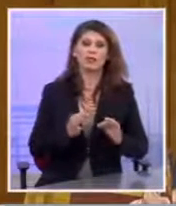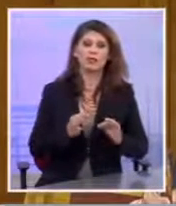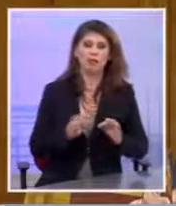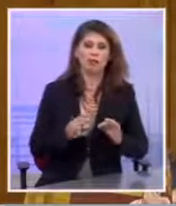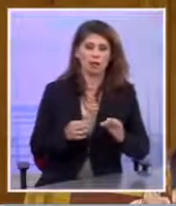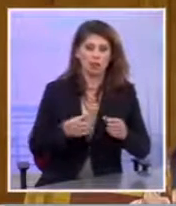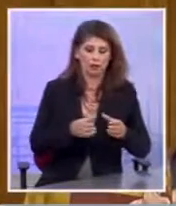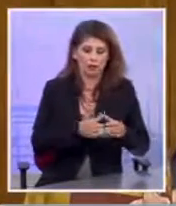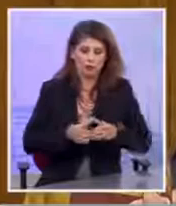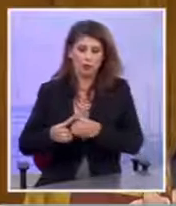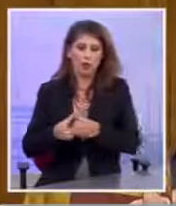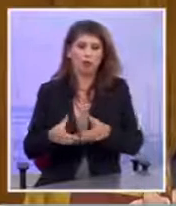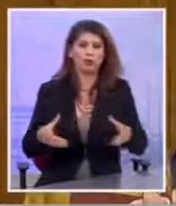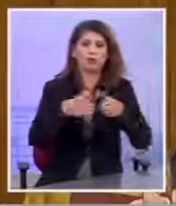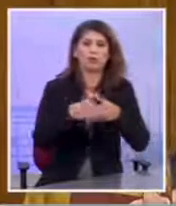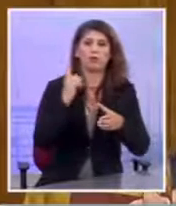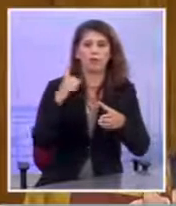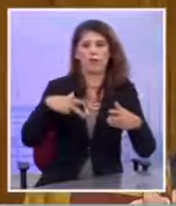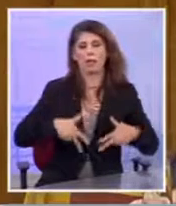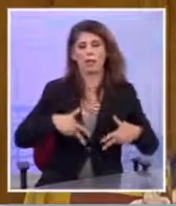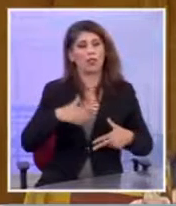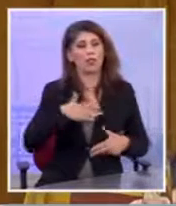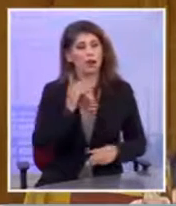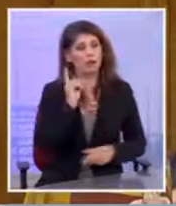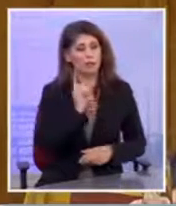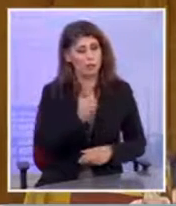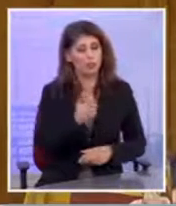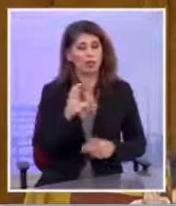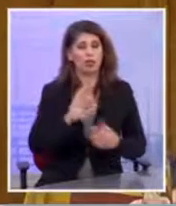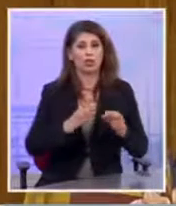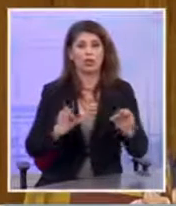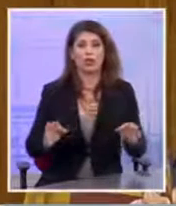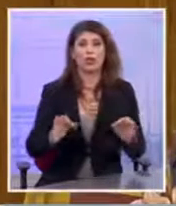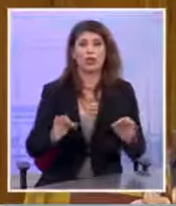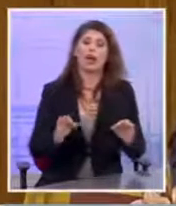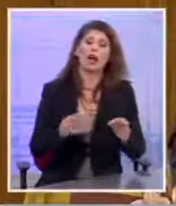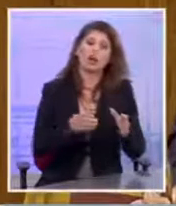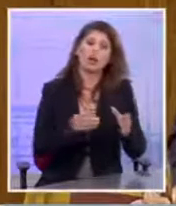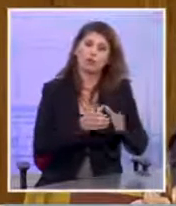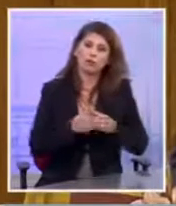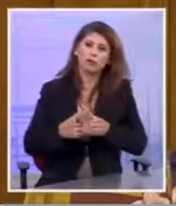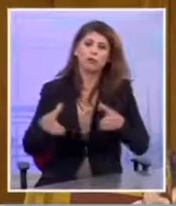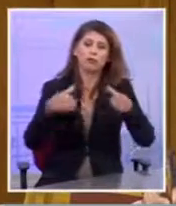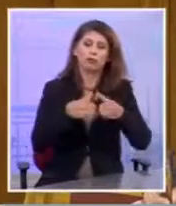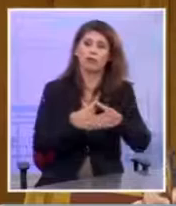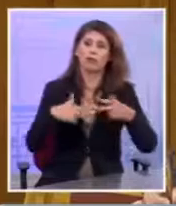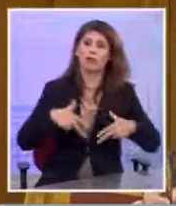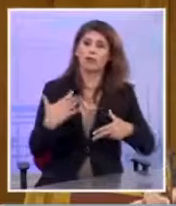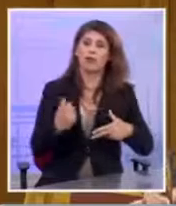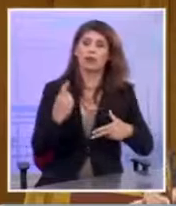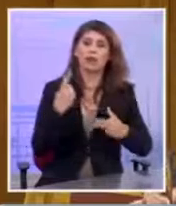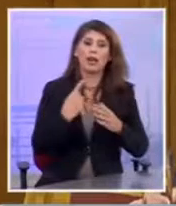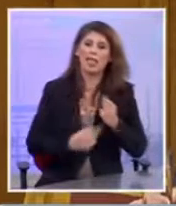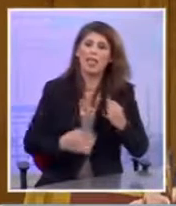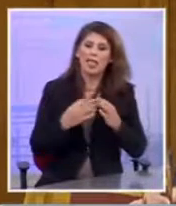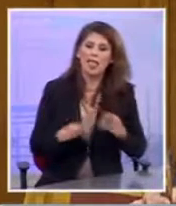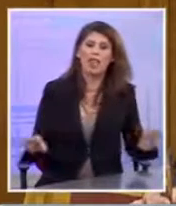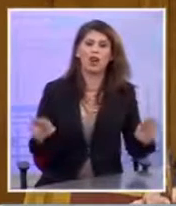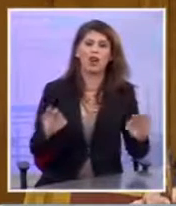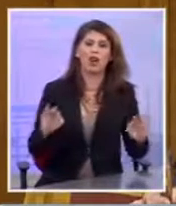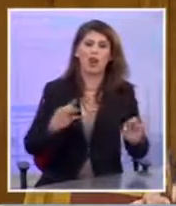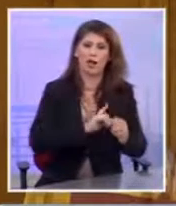κυβερνήσεων. Θα ήθελα να παρατηρήσω ότι ιστορικά οι οικουμενικές κυβερνήσεις γίνονται όταν υπάρχει κενό εξουσίας